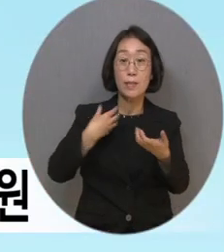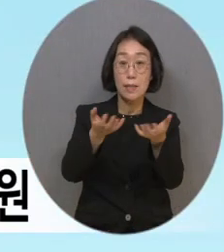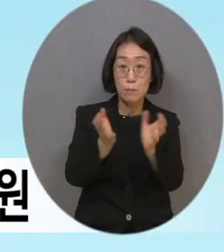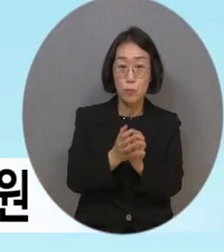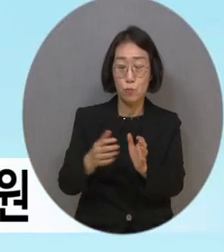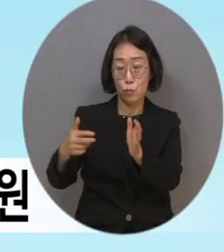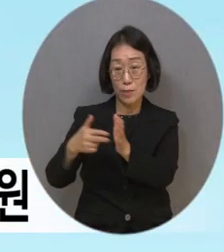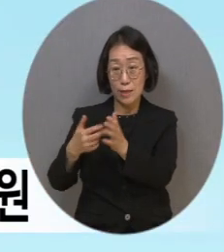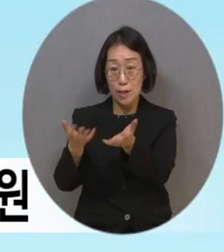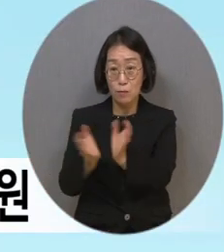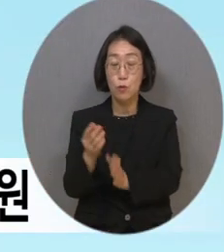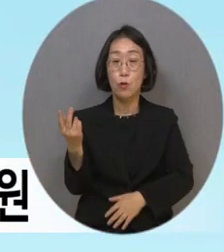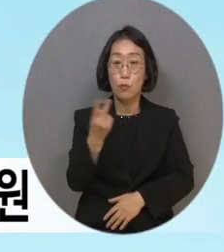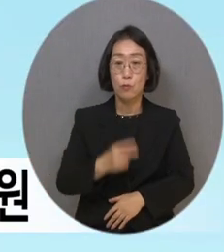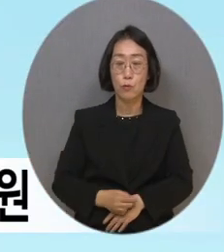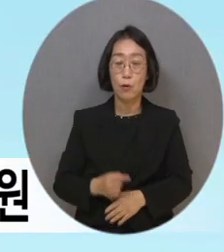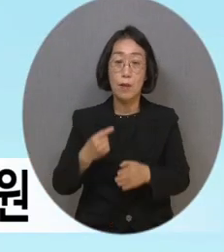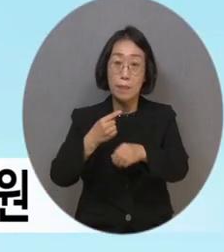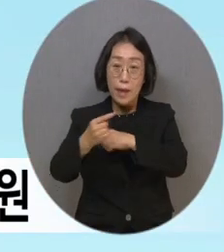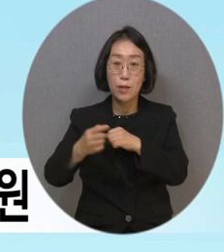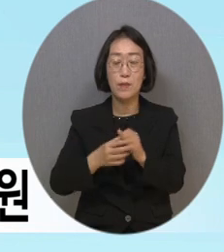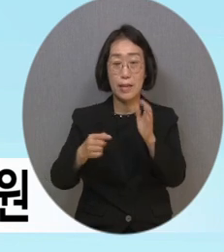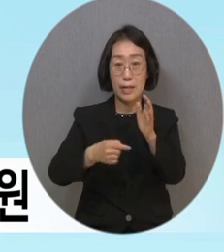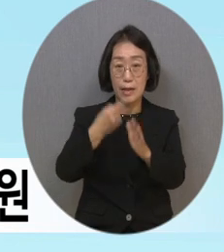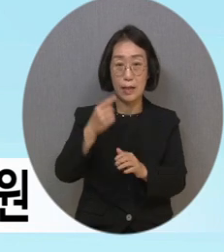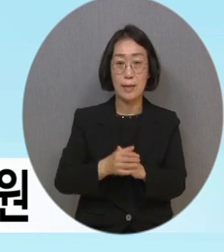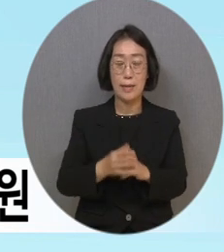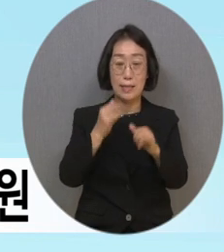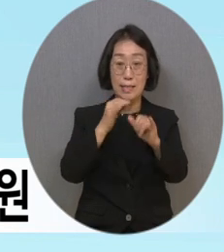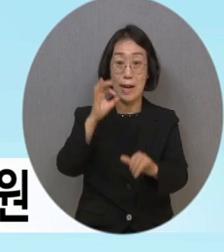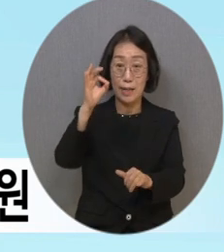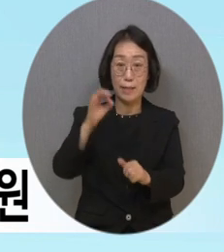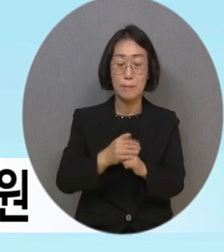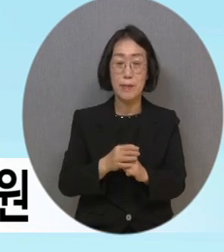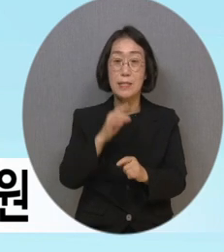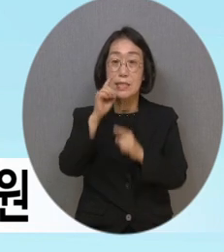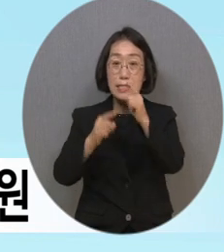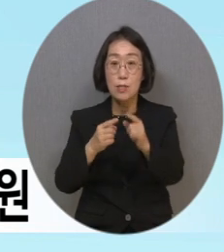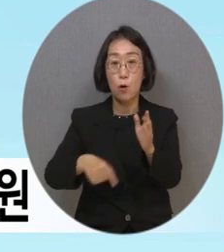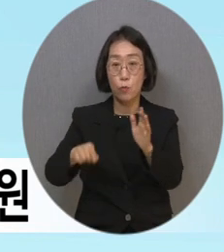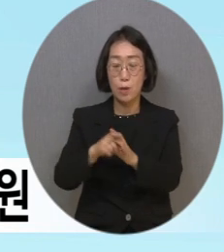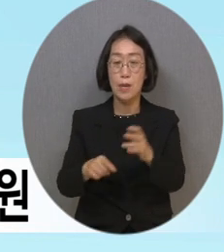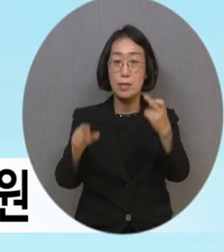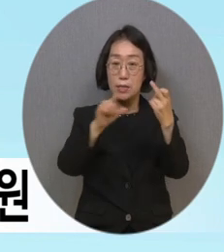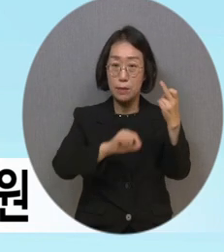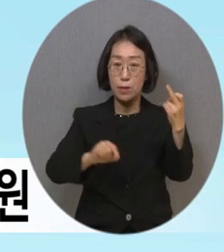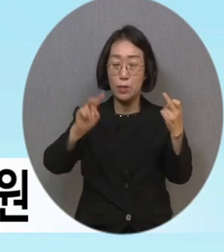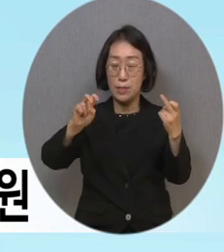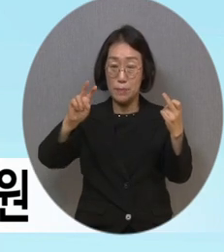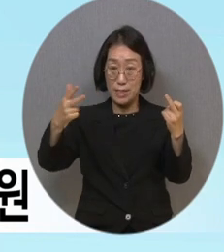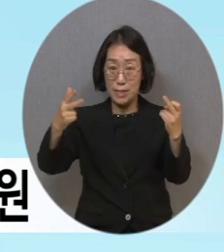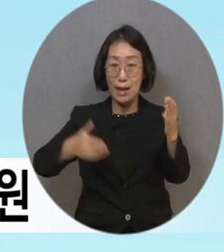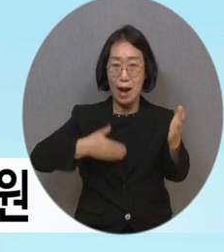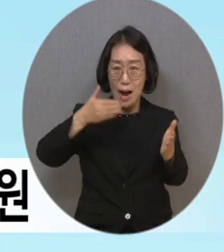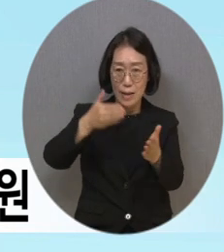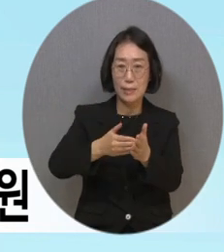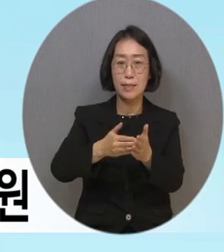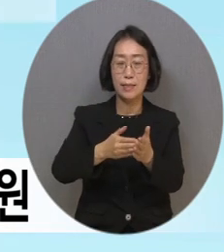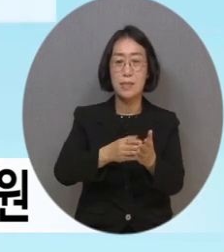장학재단은 2024학년도 1학기 국가장학금 1신 신청을 다음 달 12월 27일까지